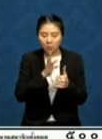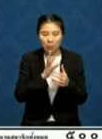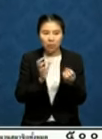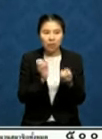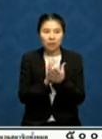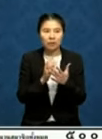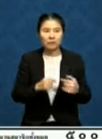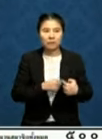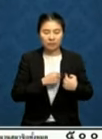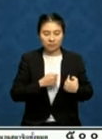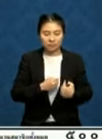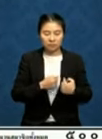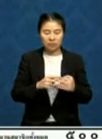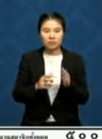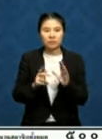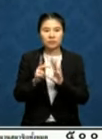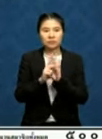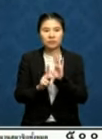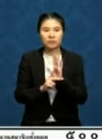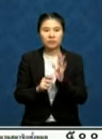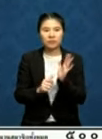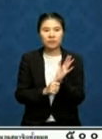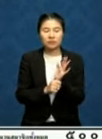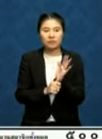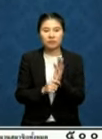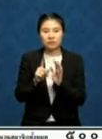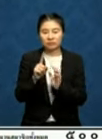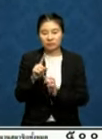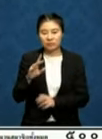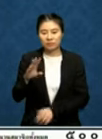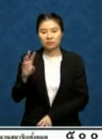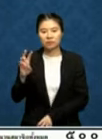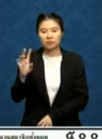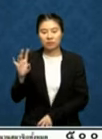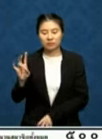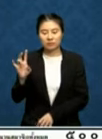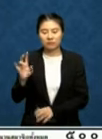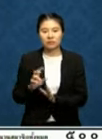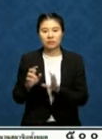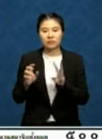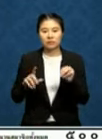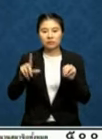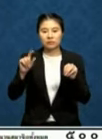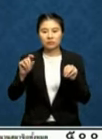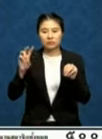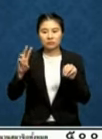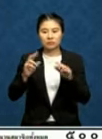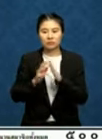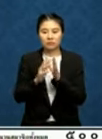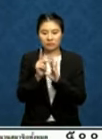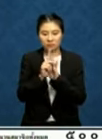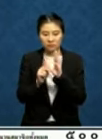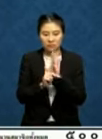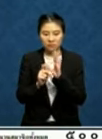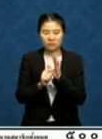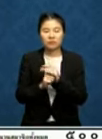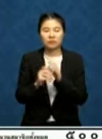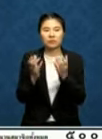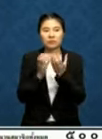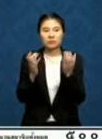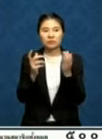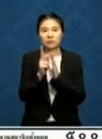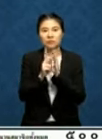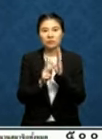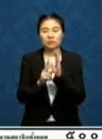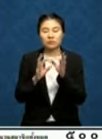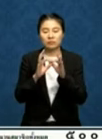ซึ่งการแก้ไขมาตรา1567นะคะก็สอดคล้องกับมาตรา26ในกฎหมายรัฐธรรมนูญค่ะในการรับร